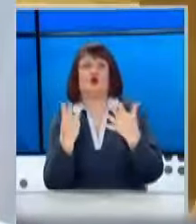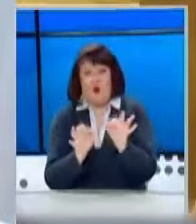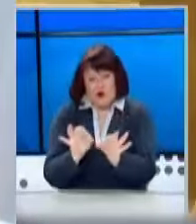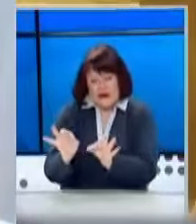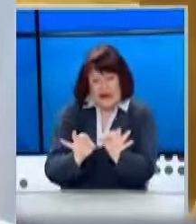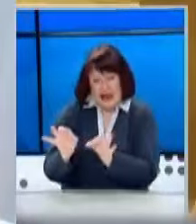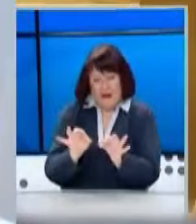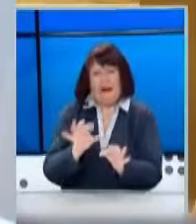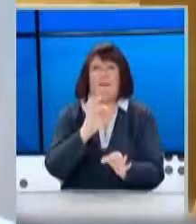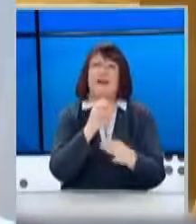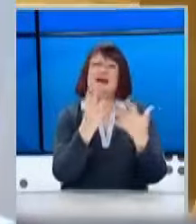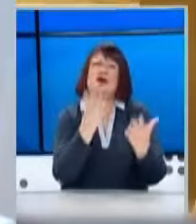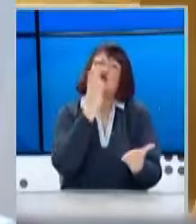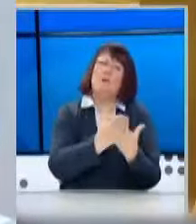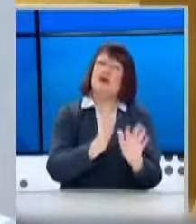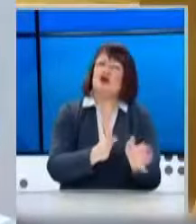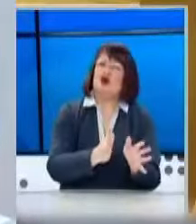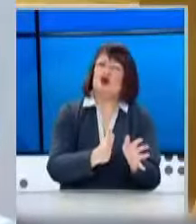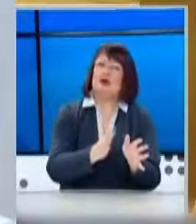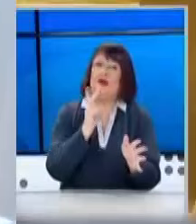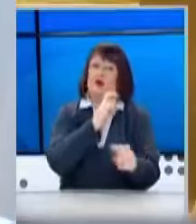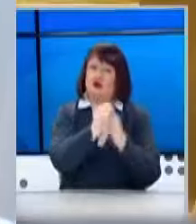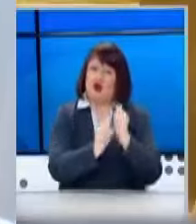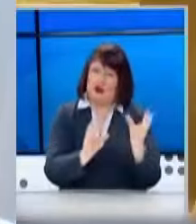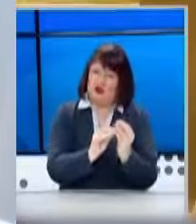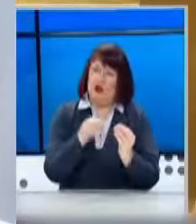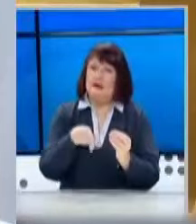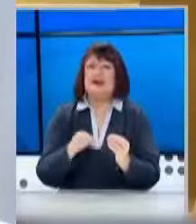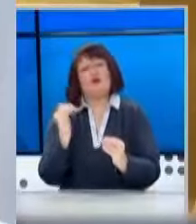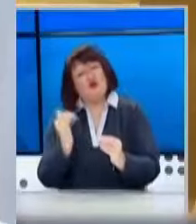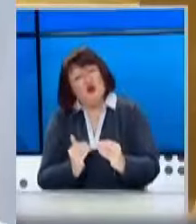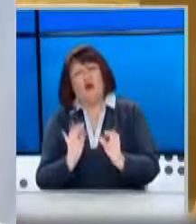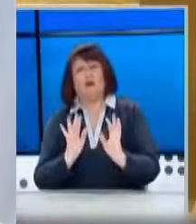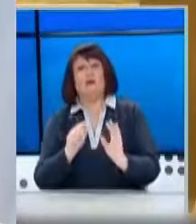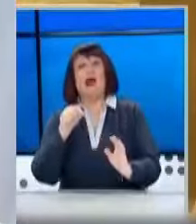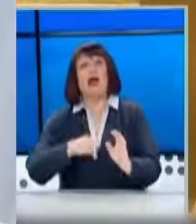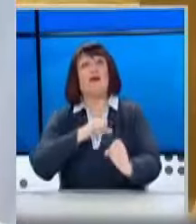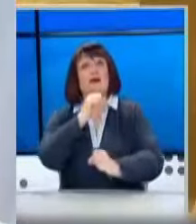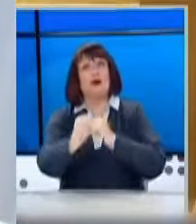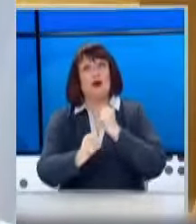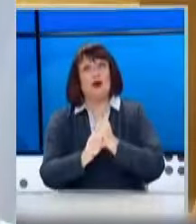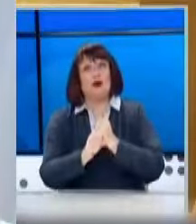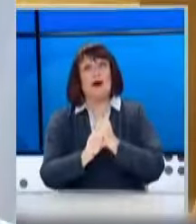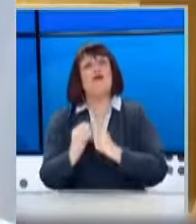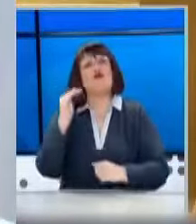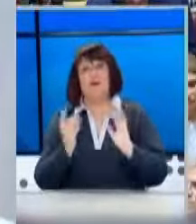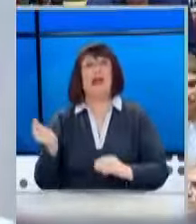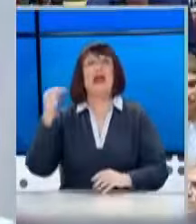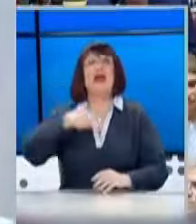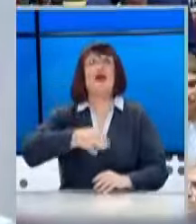πολλές φορές και εντονότερη από την πλευρά της άκρας δεξιάς. Διότι ουσιαστικά περί των άξονα της άκρας